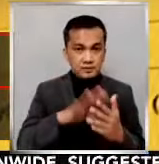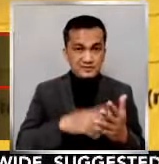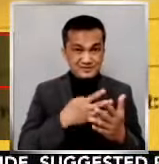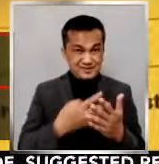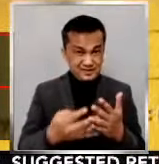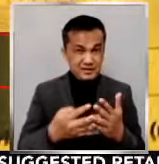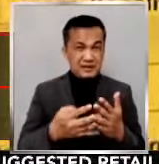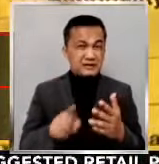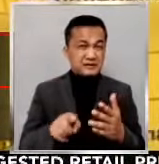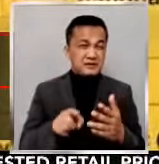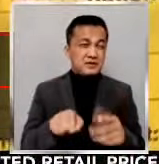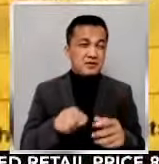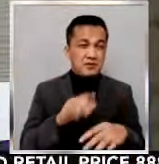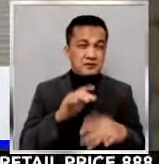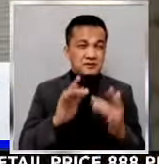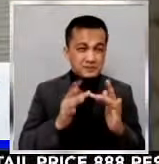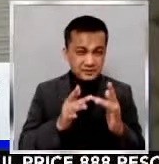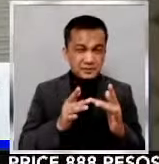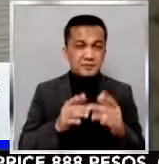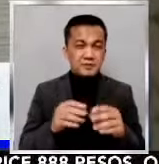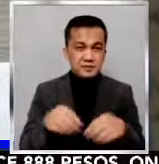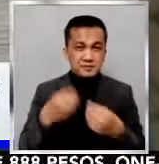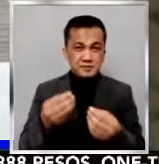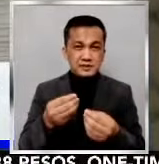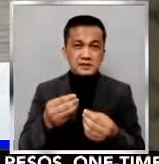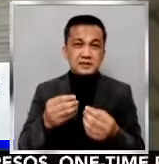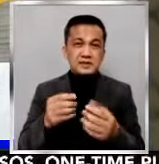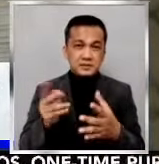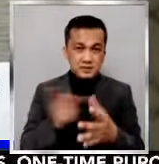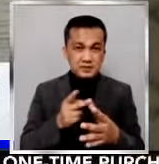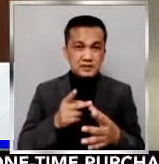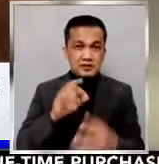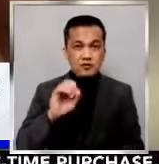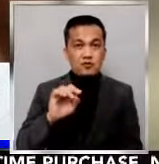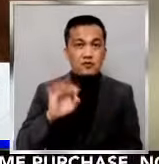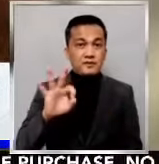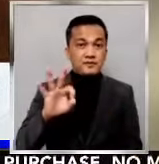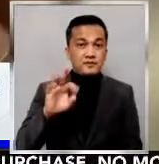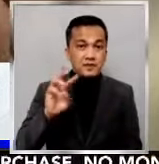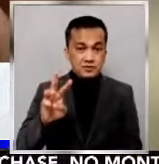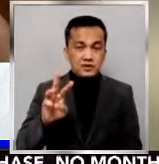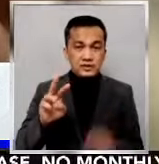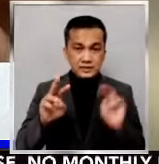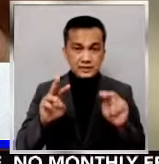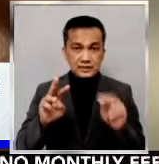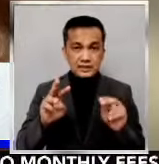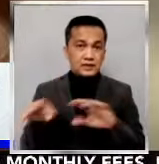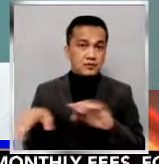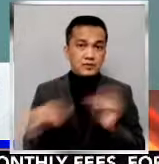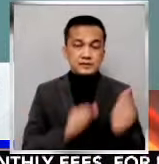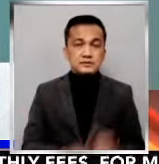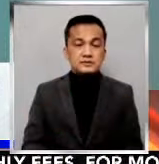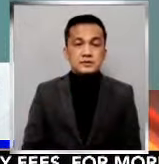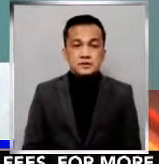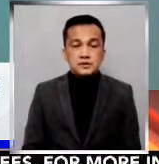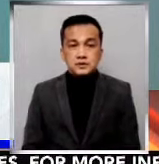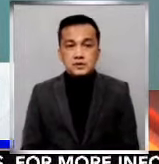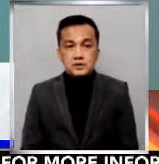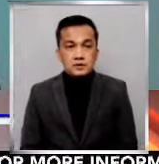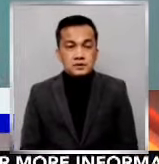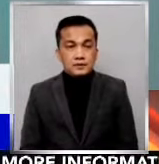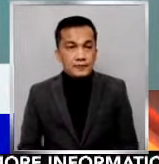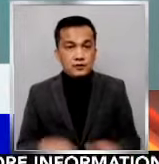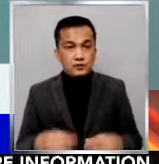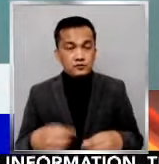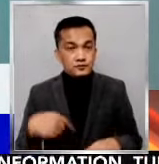bibigyang prioridad naman daw nila ang mga OFW na kailangan ng umalis. Nagbibigay pa rin po tayo ng green lane para sa kanila